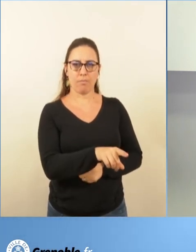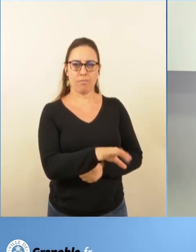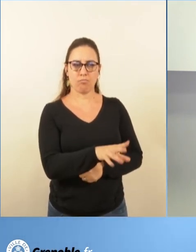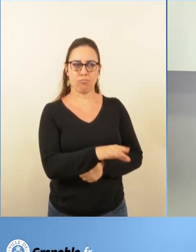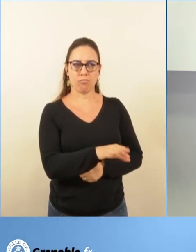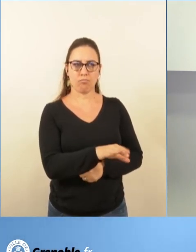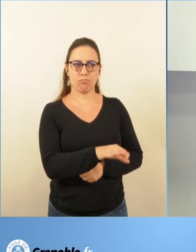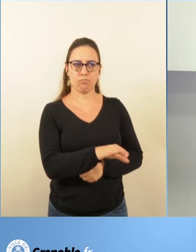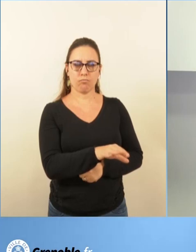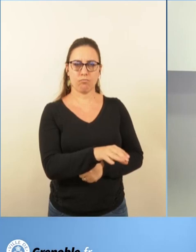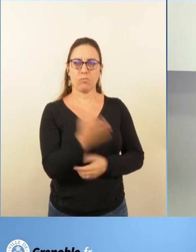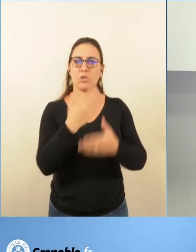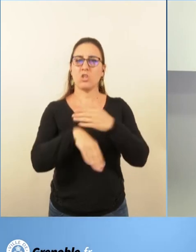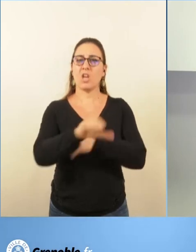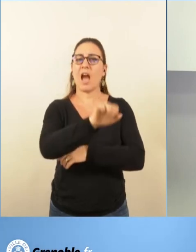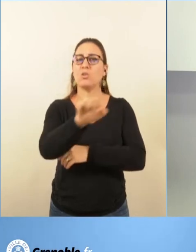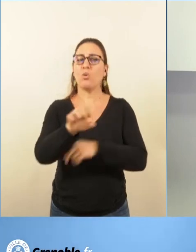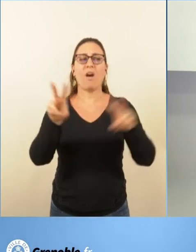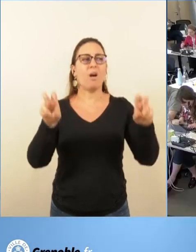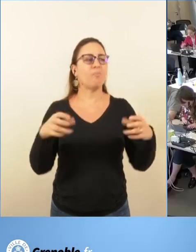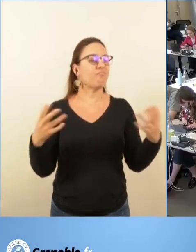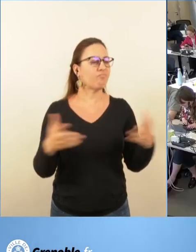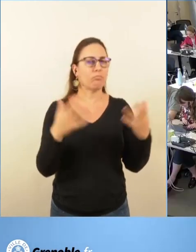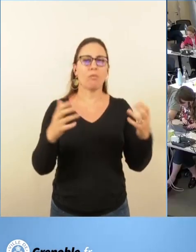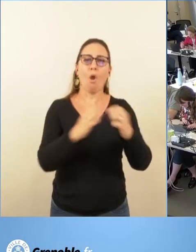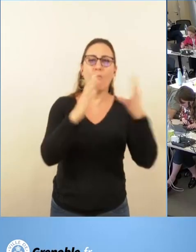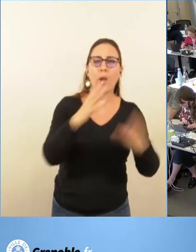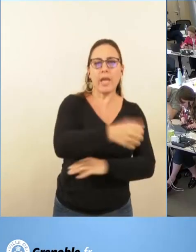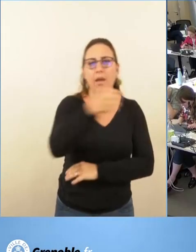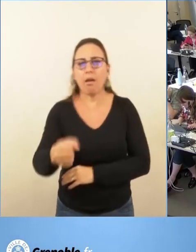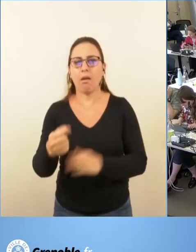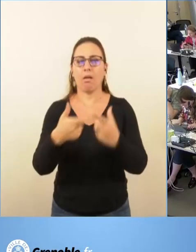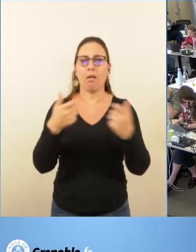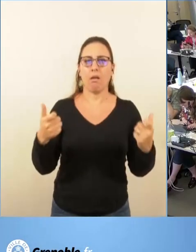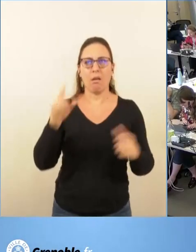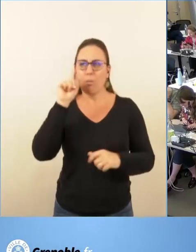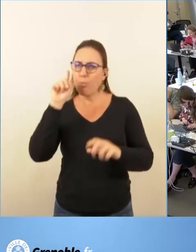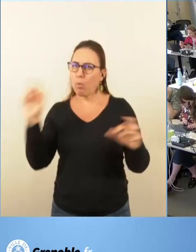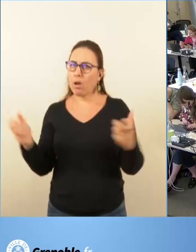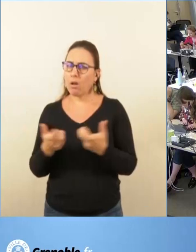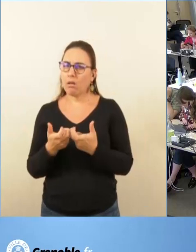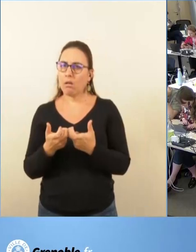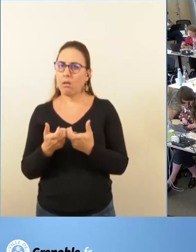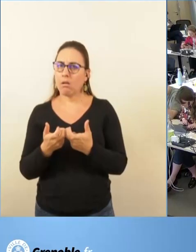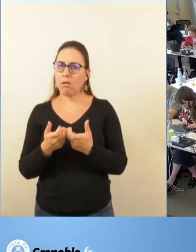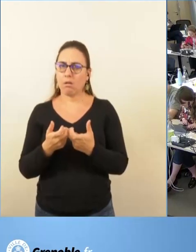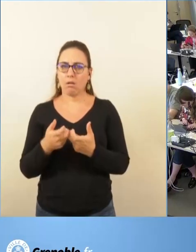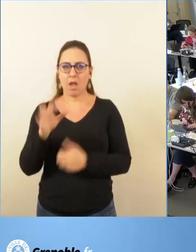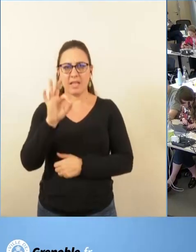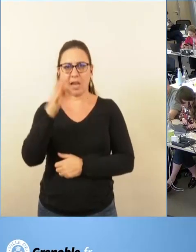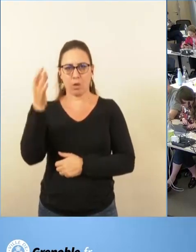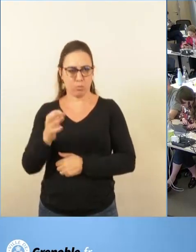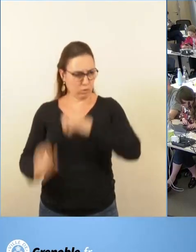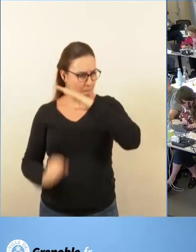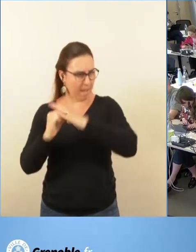à l'aide sociale à l'enfance enfin qui ont des qui sont dans des foyers ou des choses comme ça pourquoi le tarif est 50% du tarif